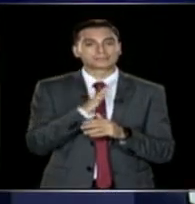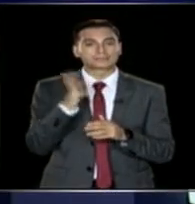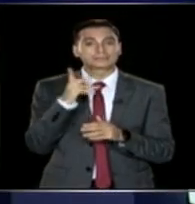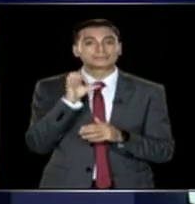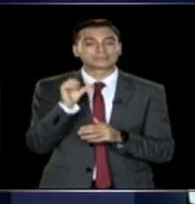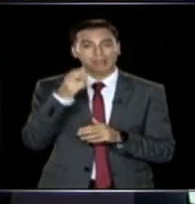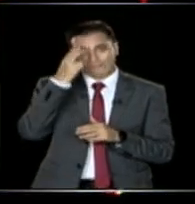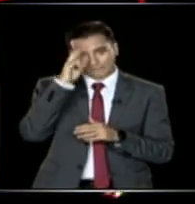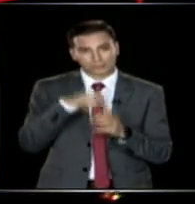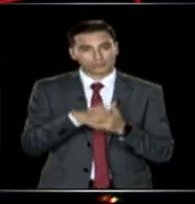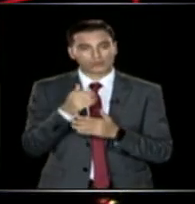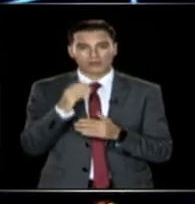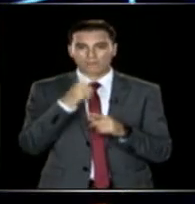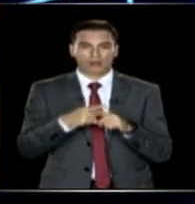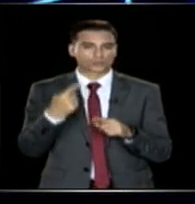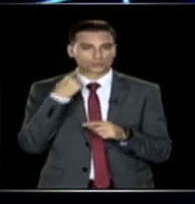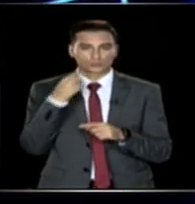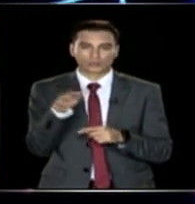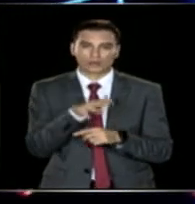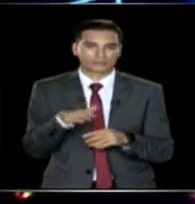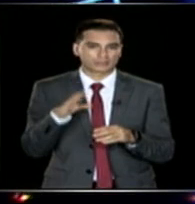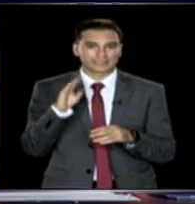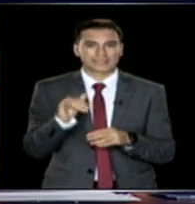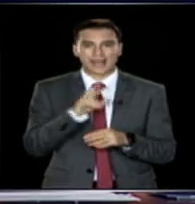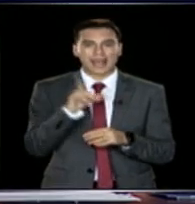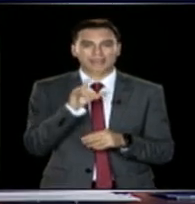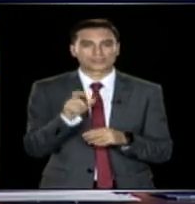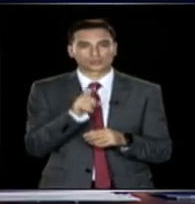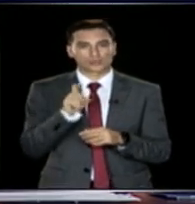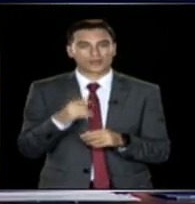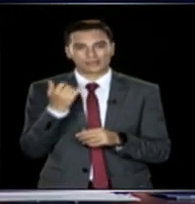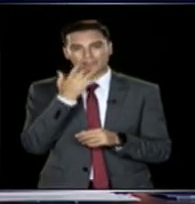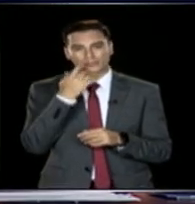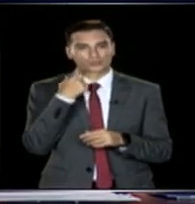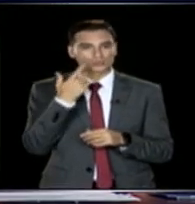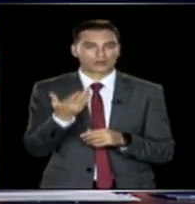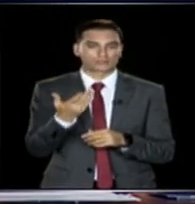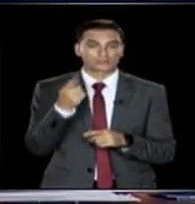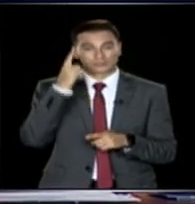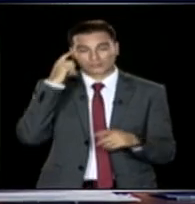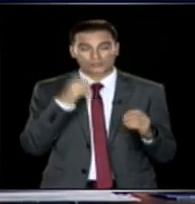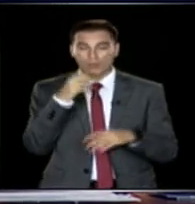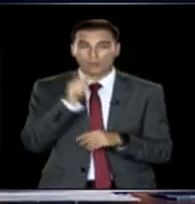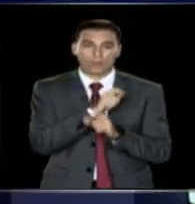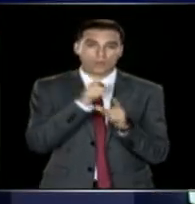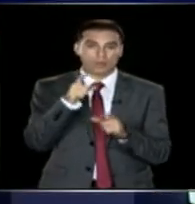إجابة خاطئة. خسارة جدا يا كيلاني السؤال ده. لا